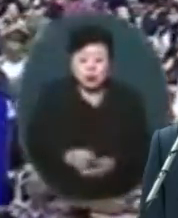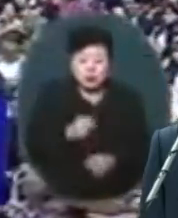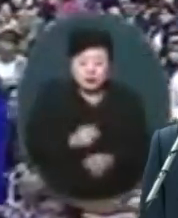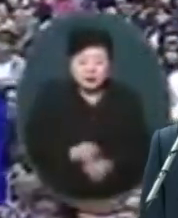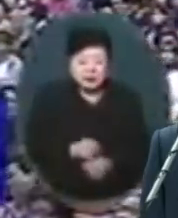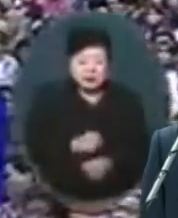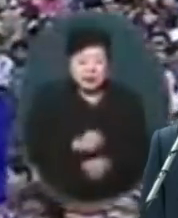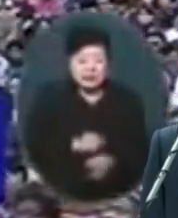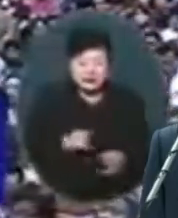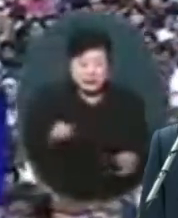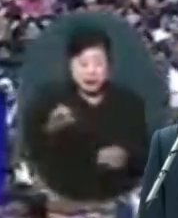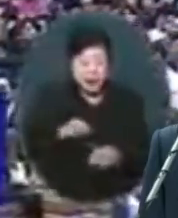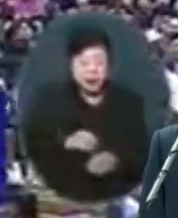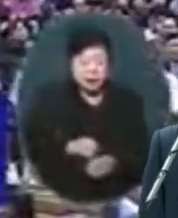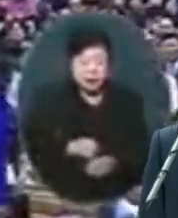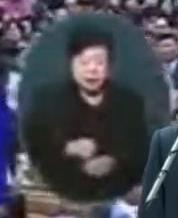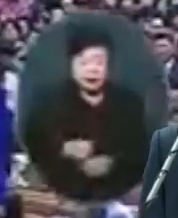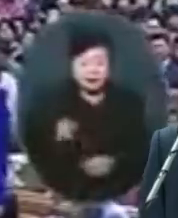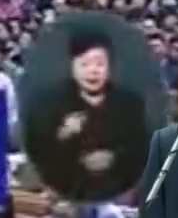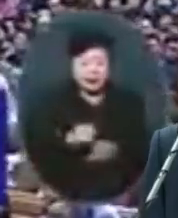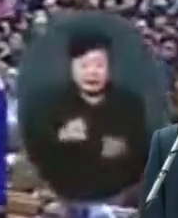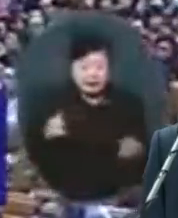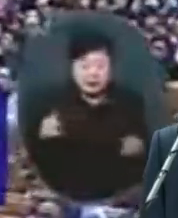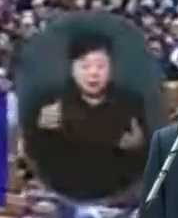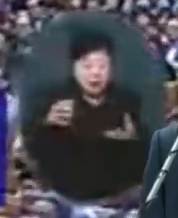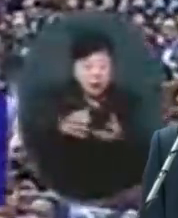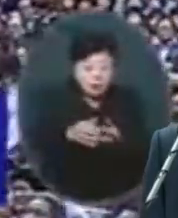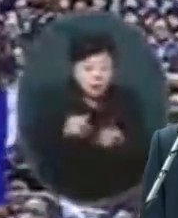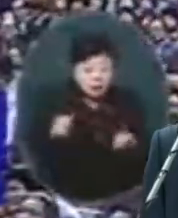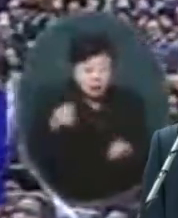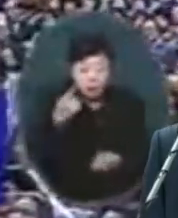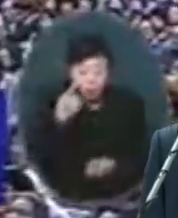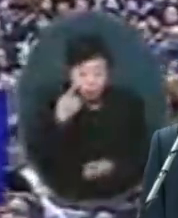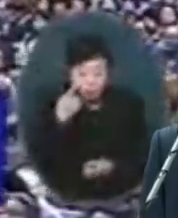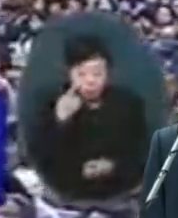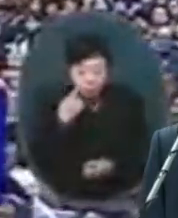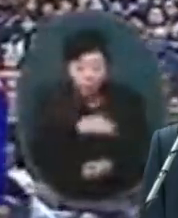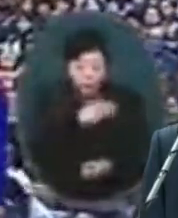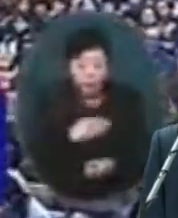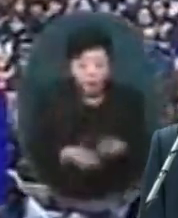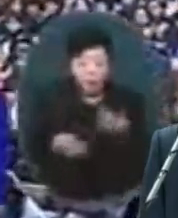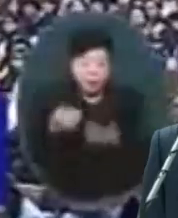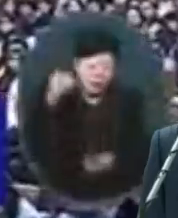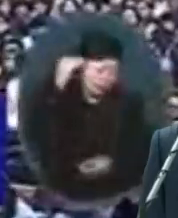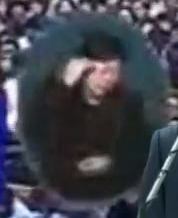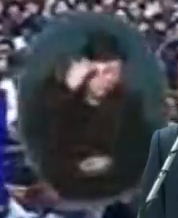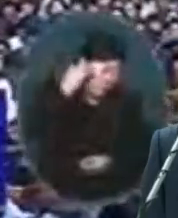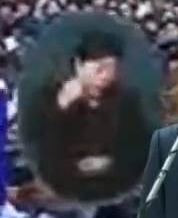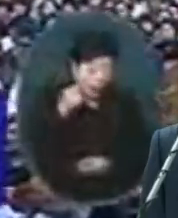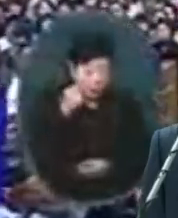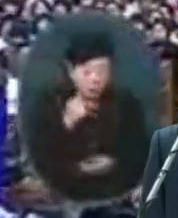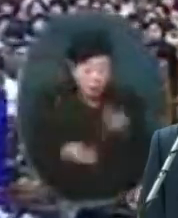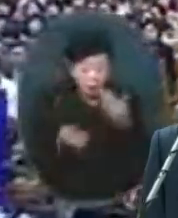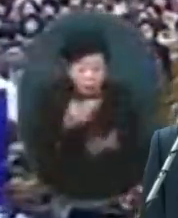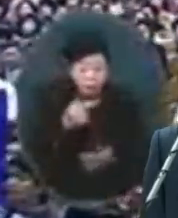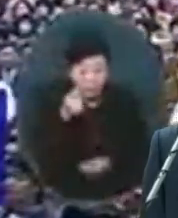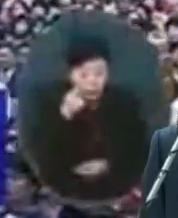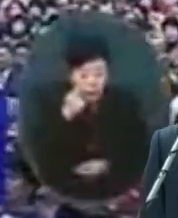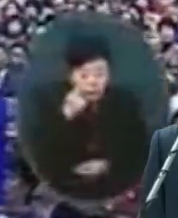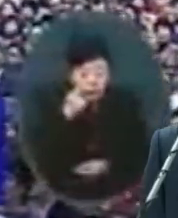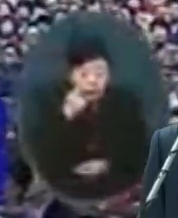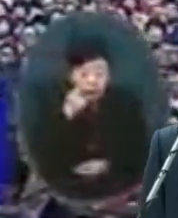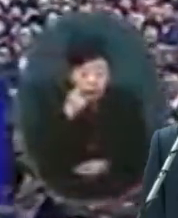지사들과 행정관과 왕의 모사들이 모여 이 사람들을 본적 불이 능히 그들의 몸을 해하지